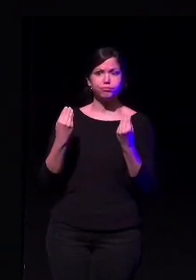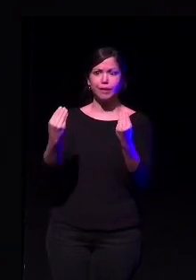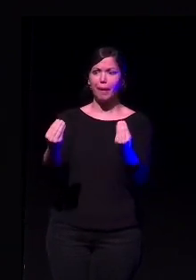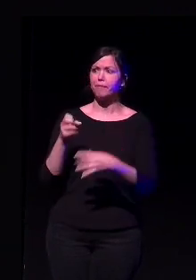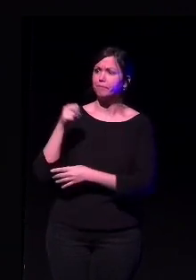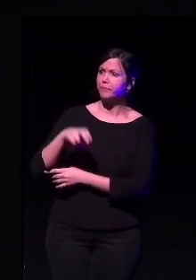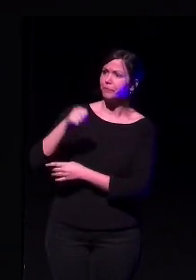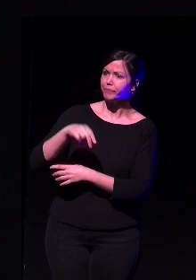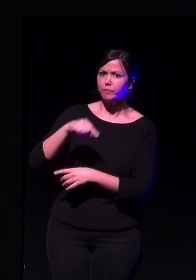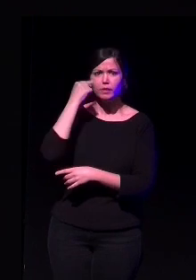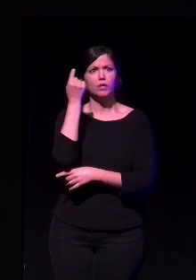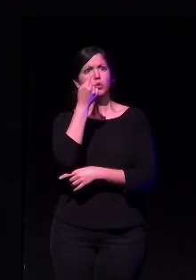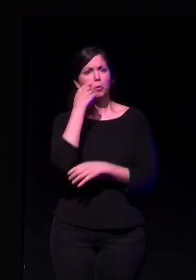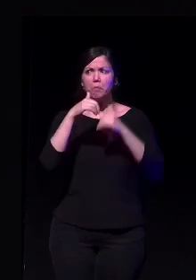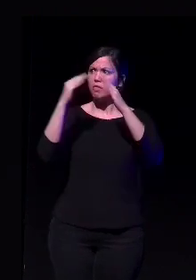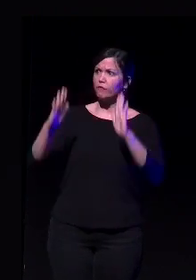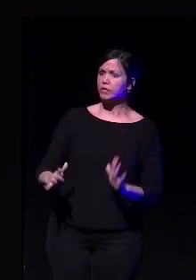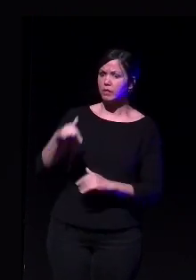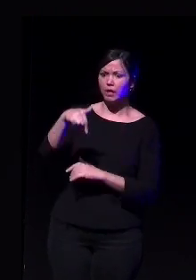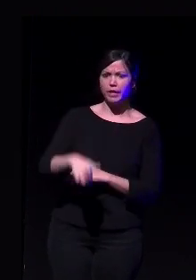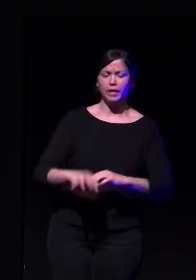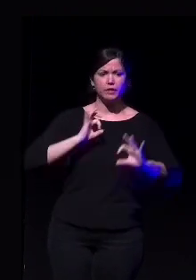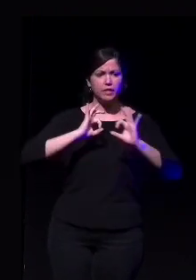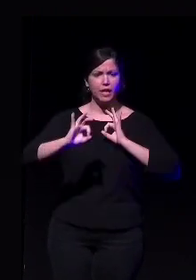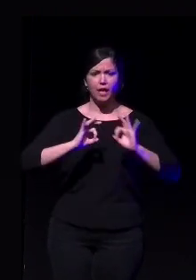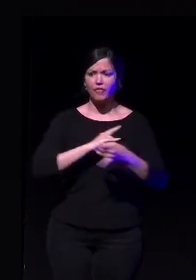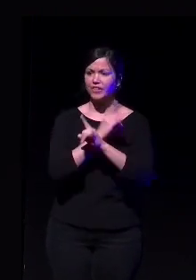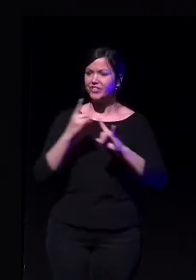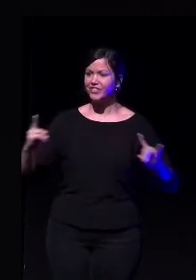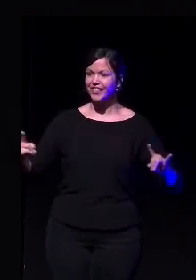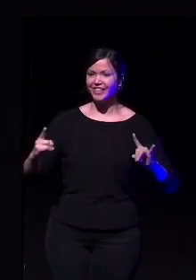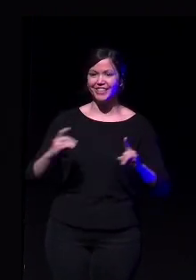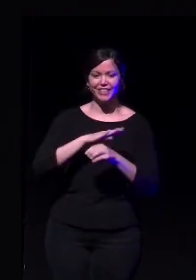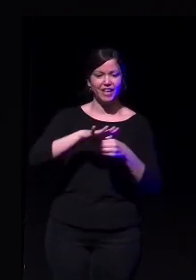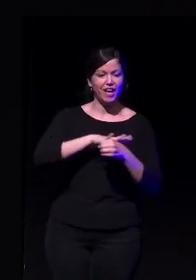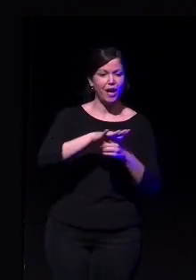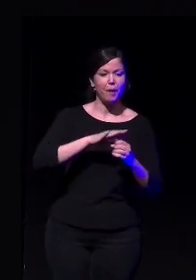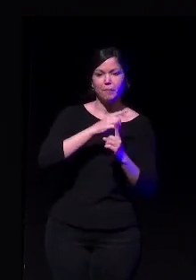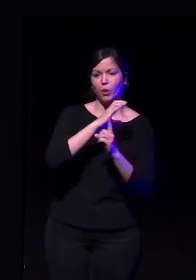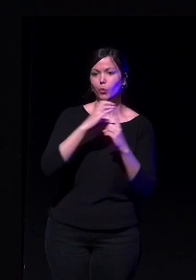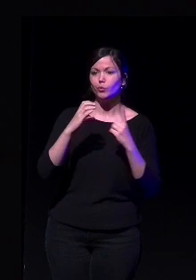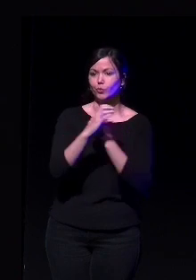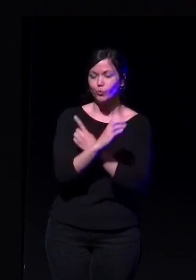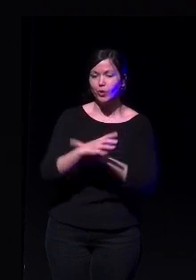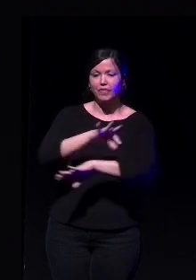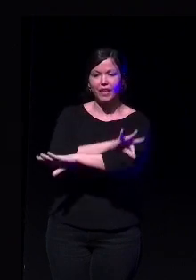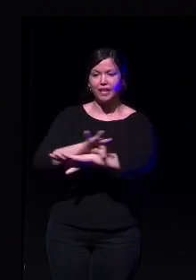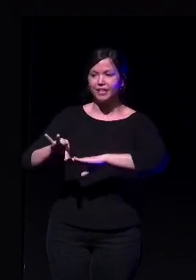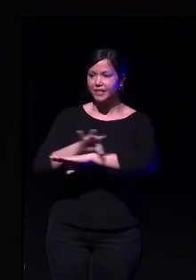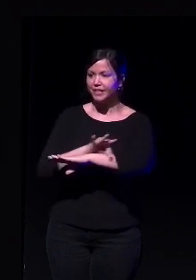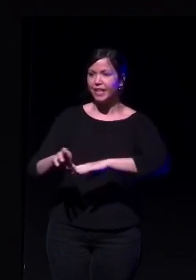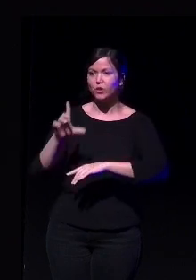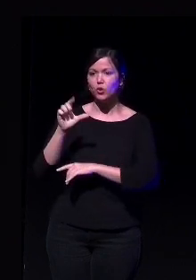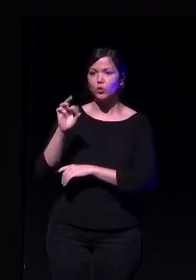carreró i descobrim aquest edifici on estem, el Teatre al Jardí, declarat Bé Cultural d'Interès Local i obra de l'arquitecte Llorenç Ros